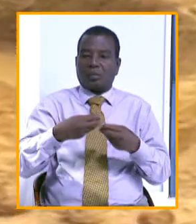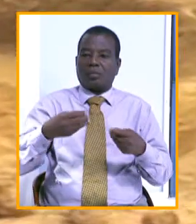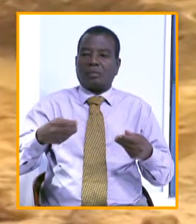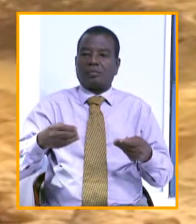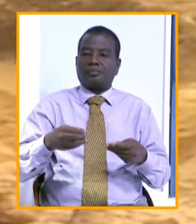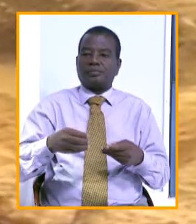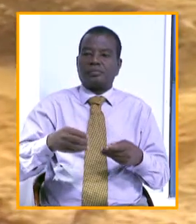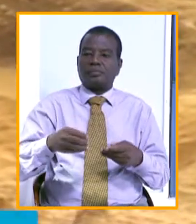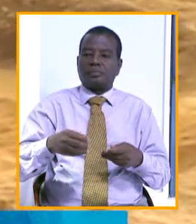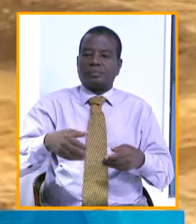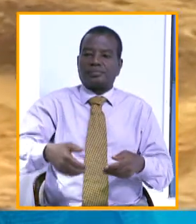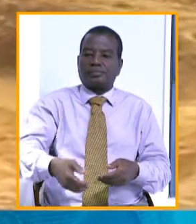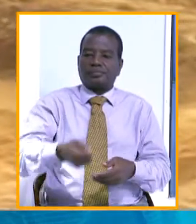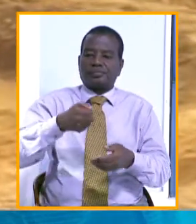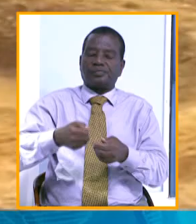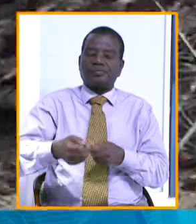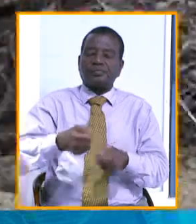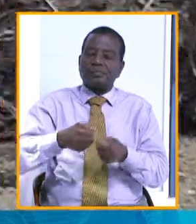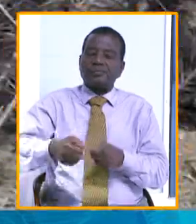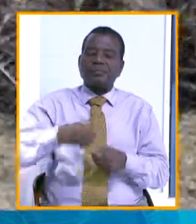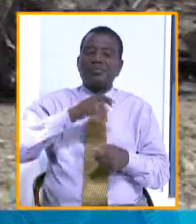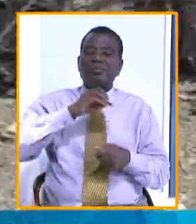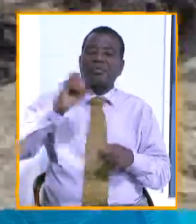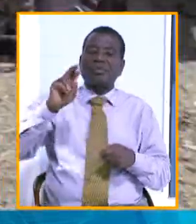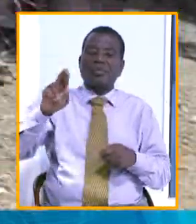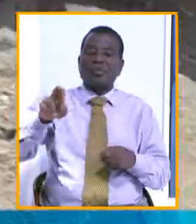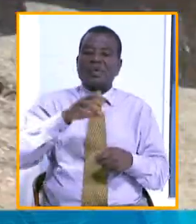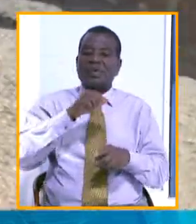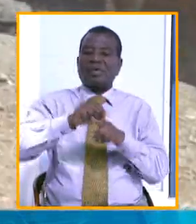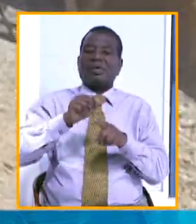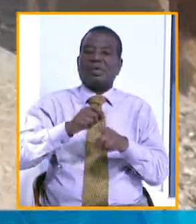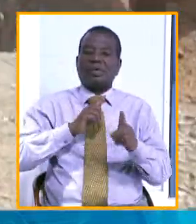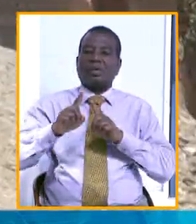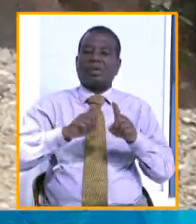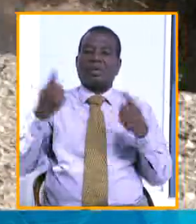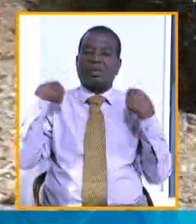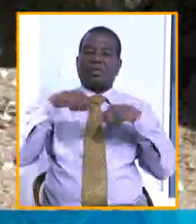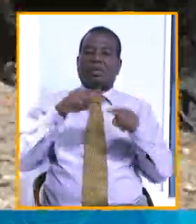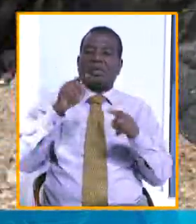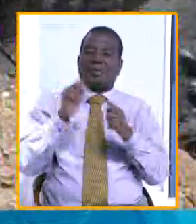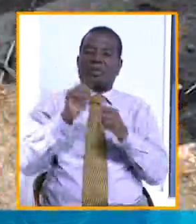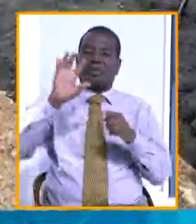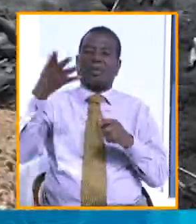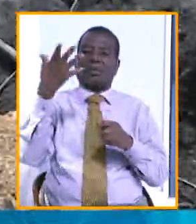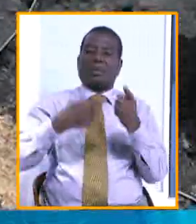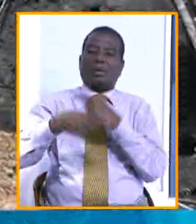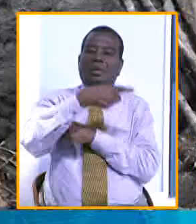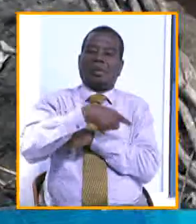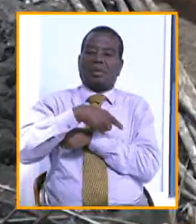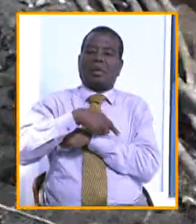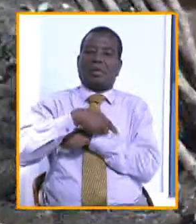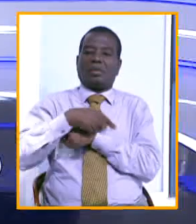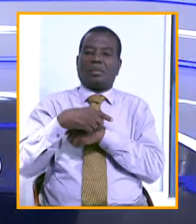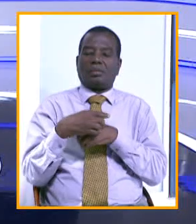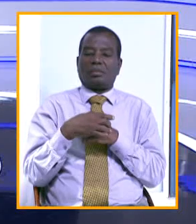L'orpaillage clandestin et le changement climatique, des sujets abordés également au cours des 5e journée de la géologie.